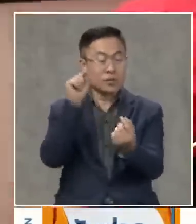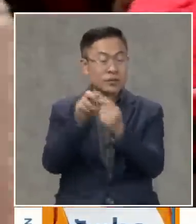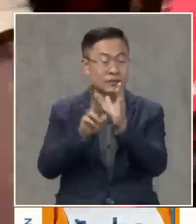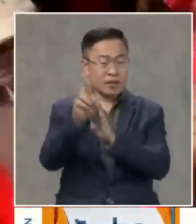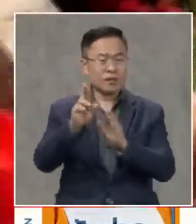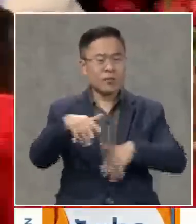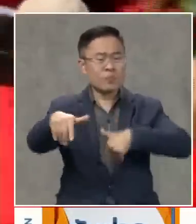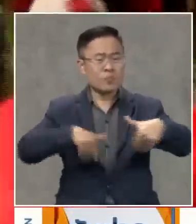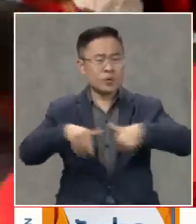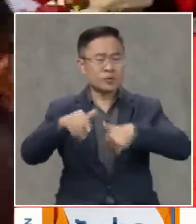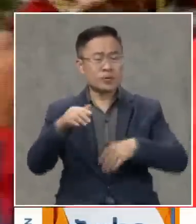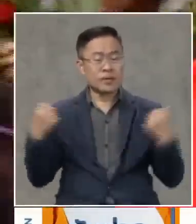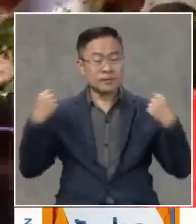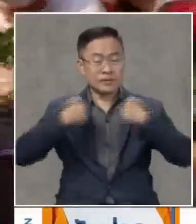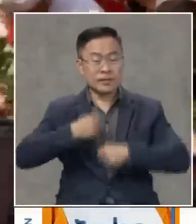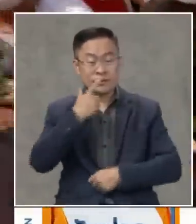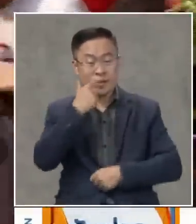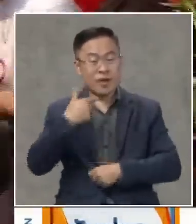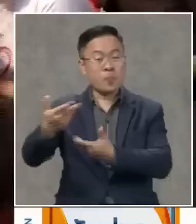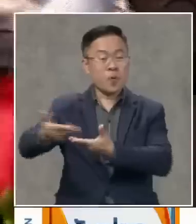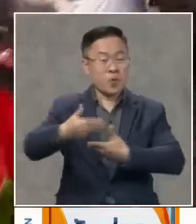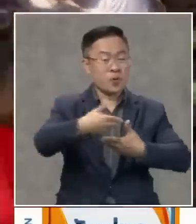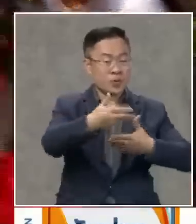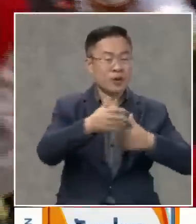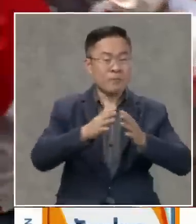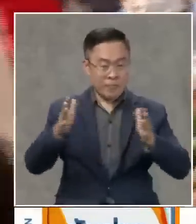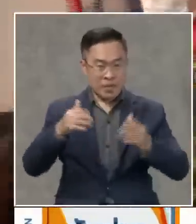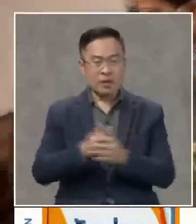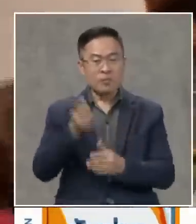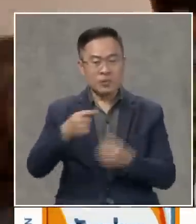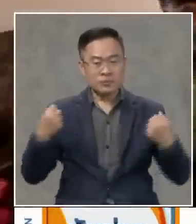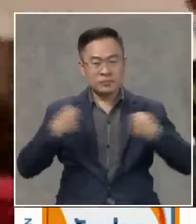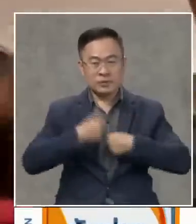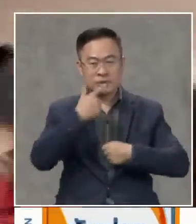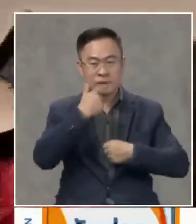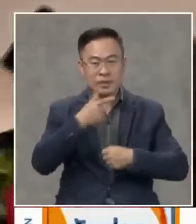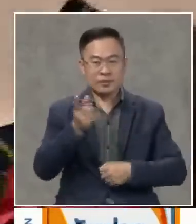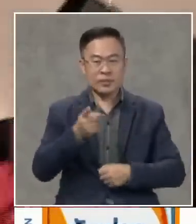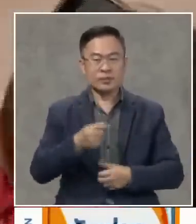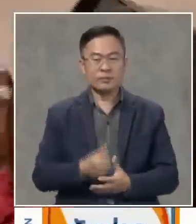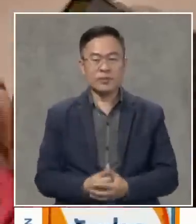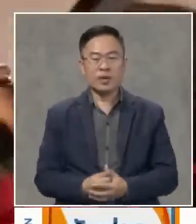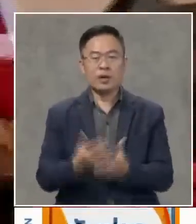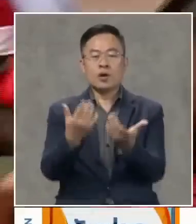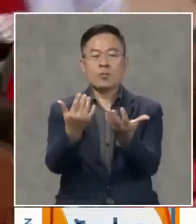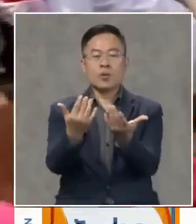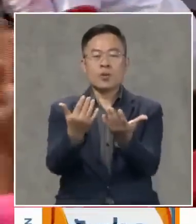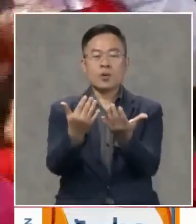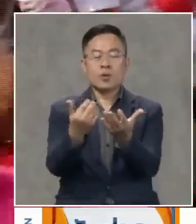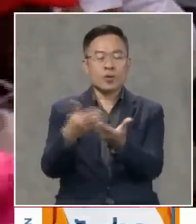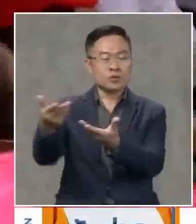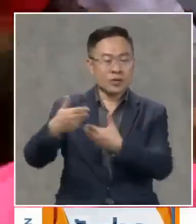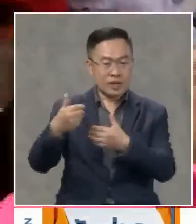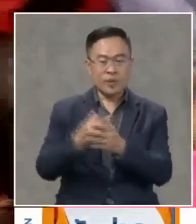หล่าบรรดาประชาชนสวมเสื้อสีแดงละค่ะสัญลักษณ์ของเพื่อไทยไปรอต้อนรับให้กำลังใจนะคะดอกกุหลาบเต็มไม้เต็มมือเลย